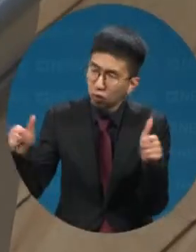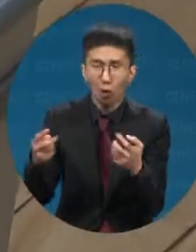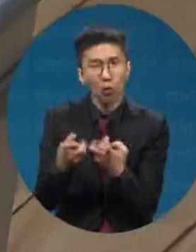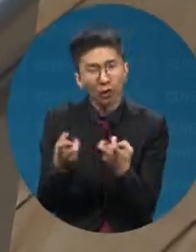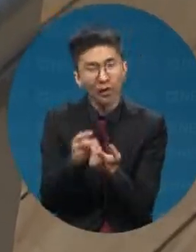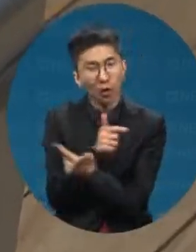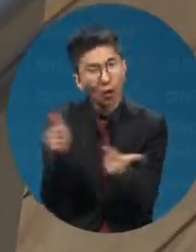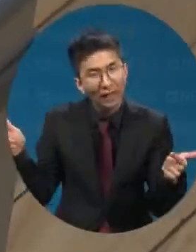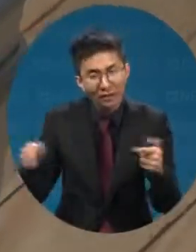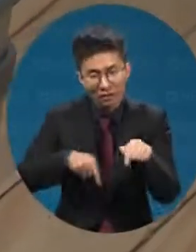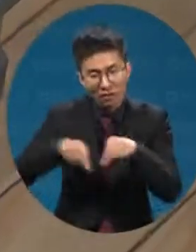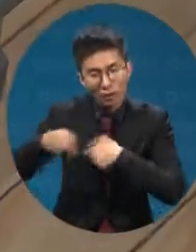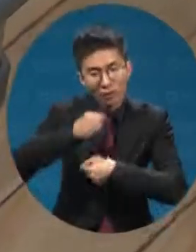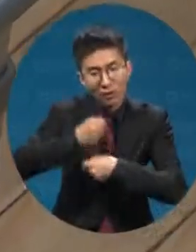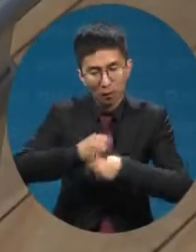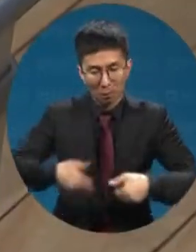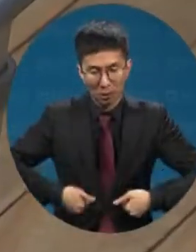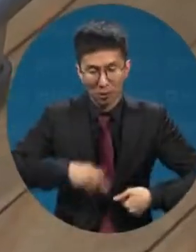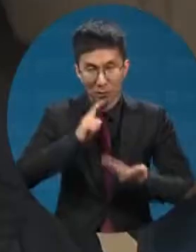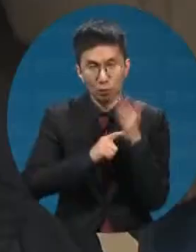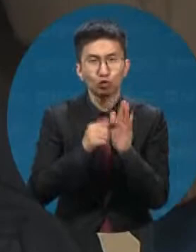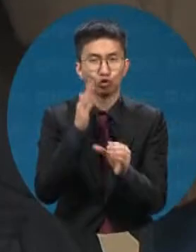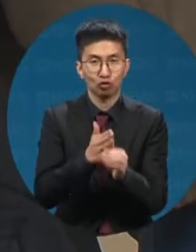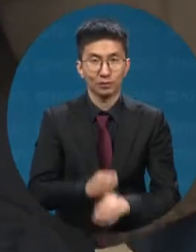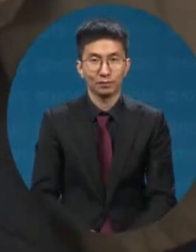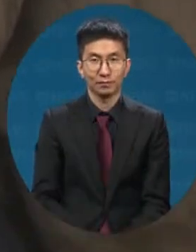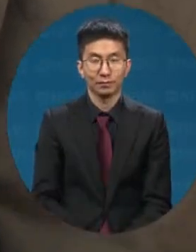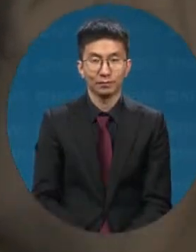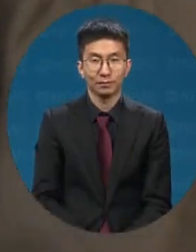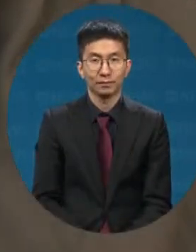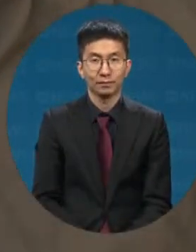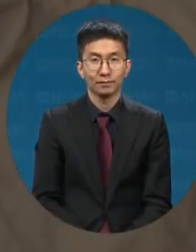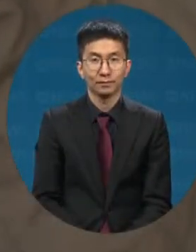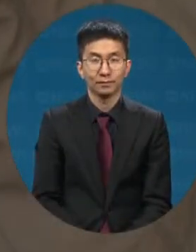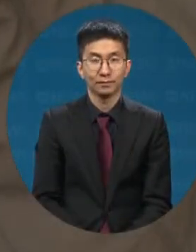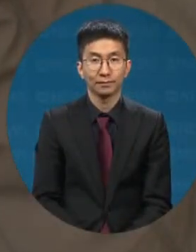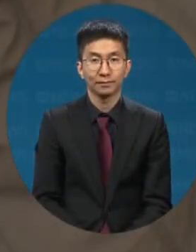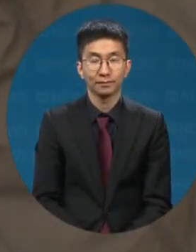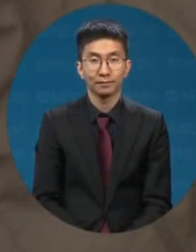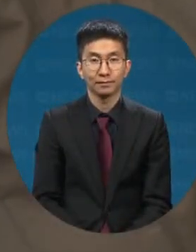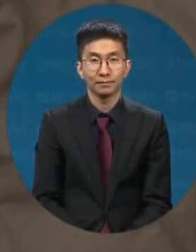등 특단의 대책이 필요하다는 지적이 나오고 있습니다 EBS 뉴스 이상미입니다